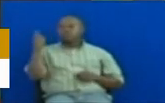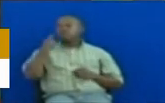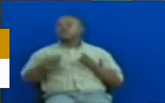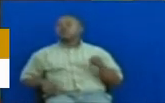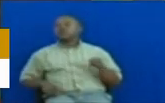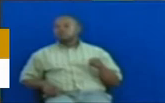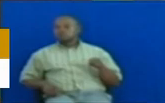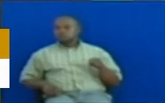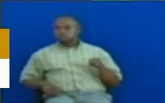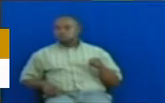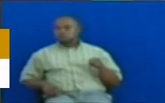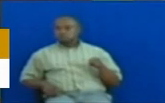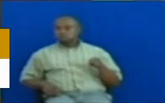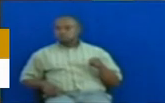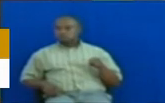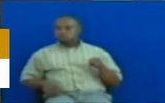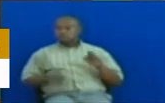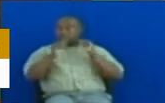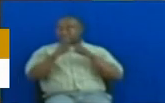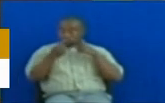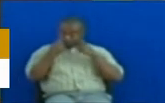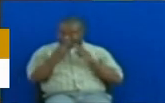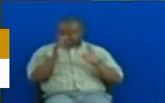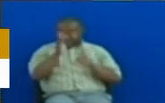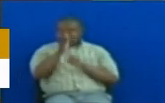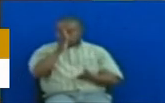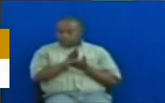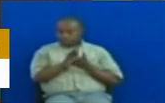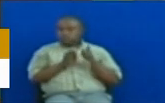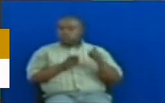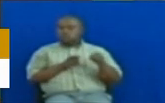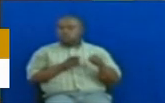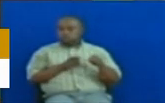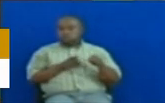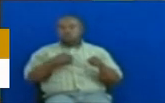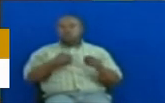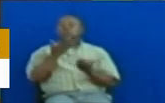tulishapita. Kuzingatia nature ya hii biashara, nilikuwa napendekeza waziri